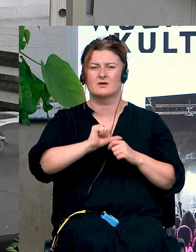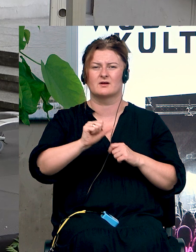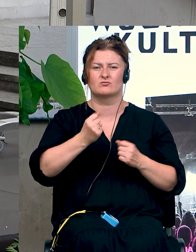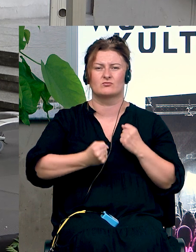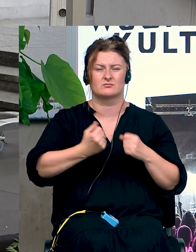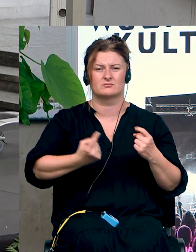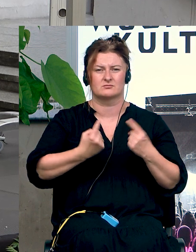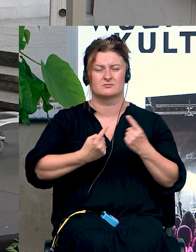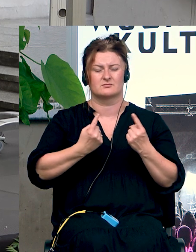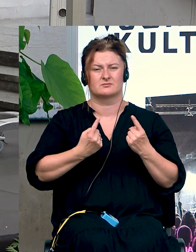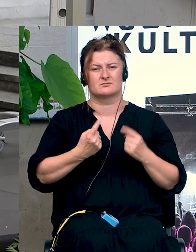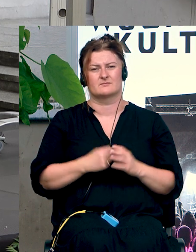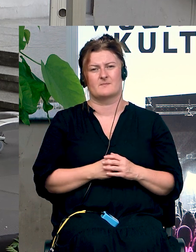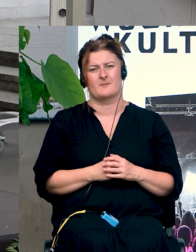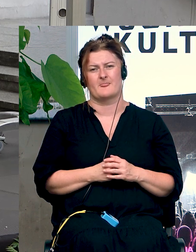trudnej sytuacji,